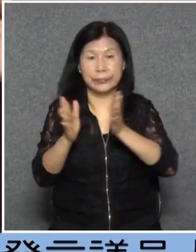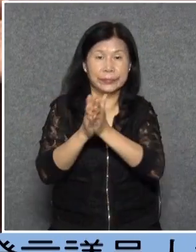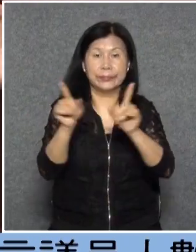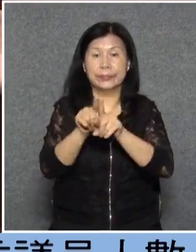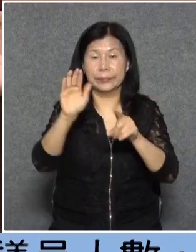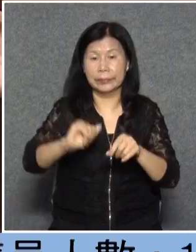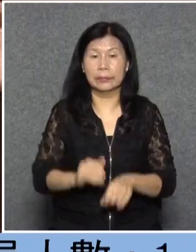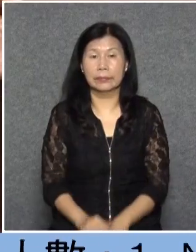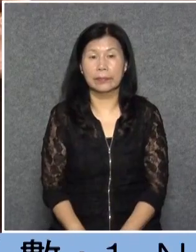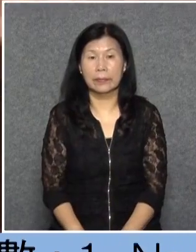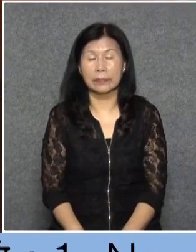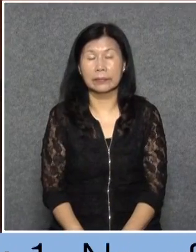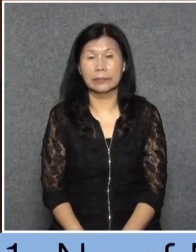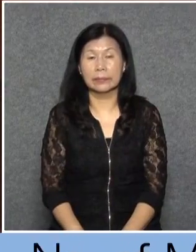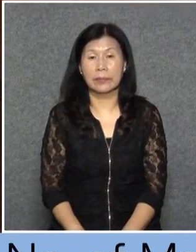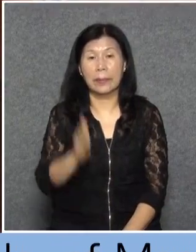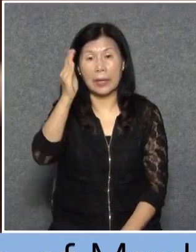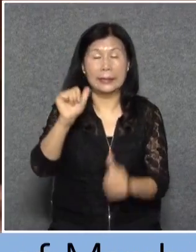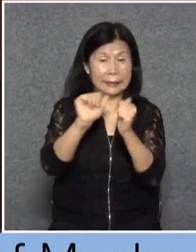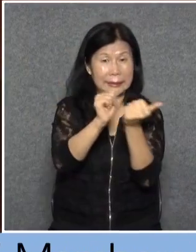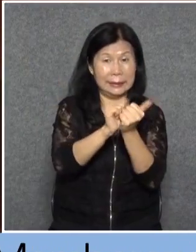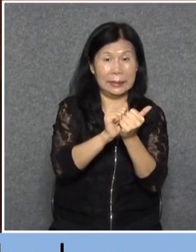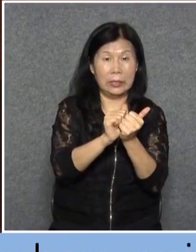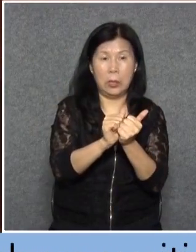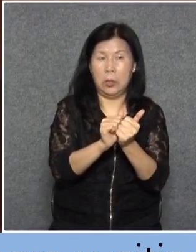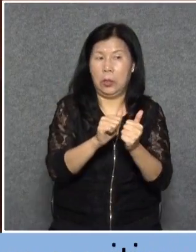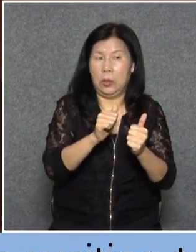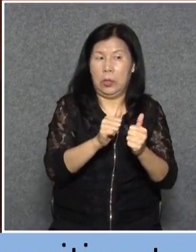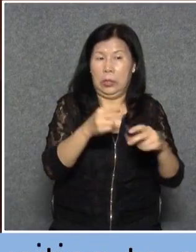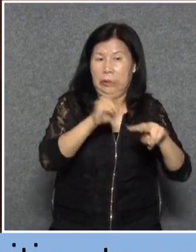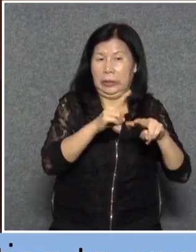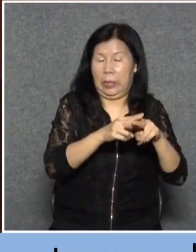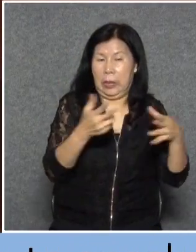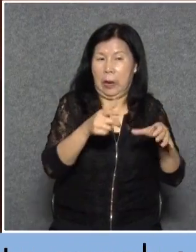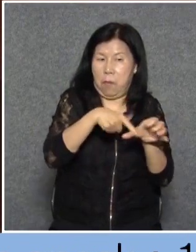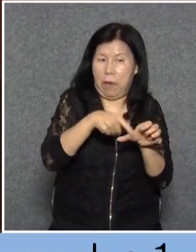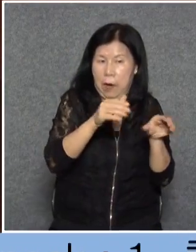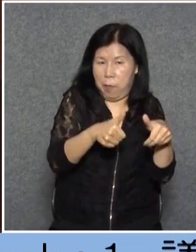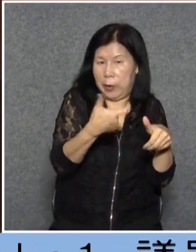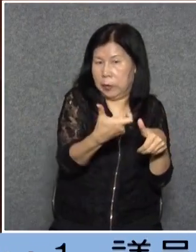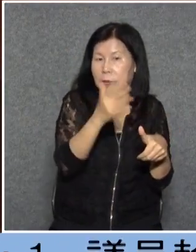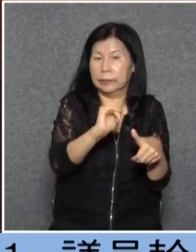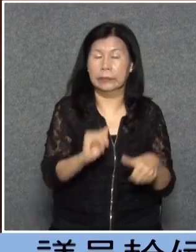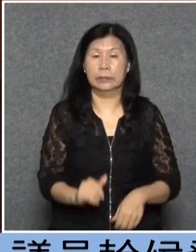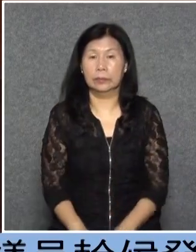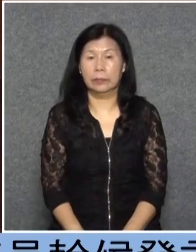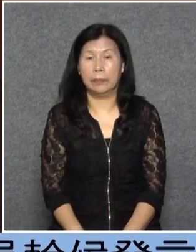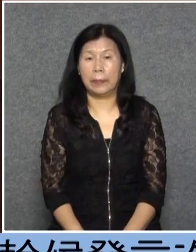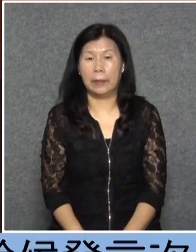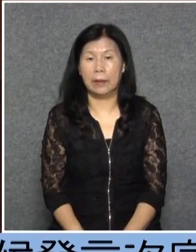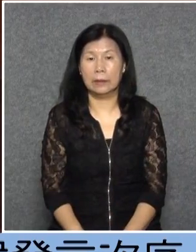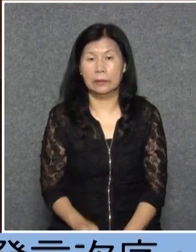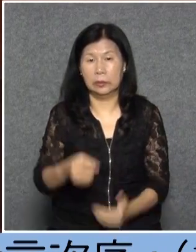喂，因为希望靠这个庞大的中国市场去赚钱。所以对于这